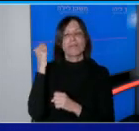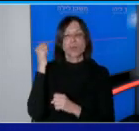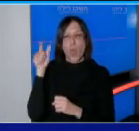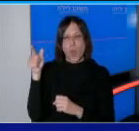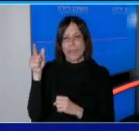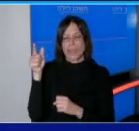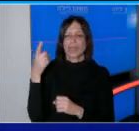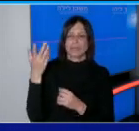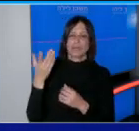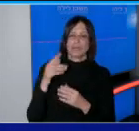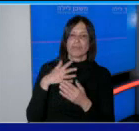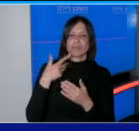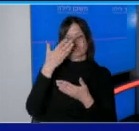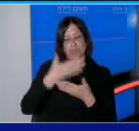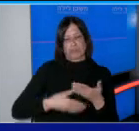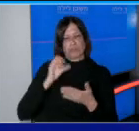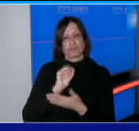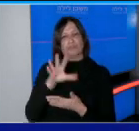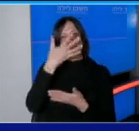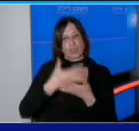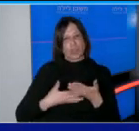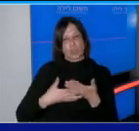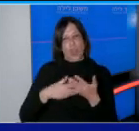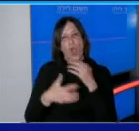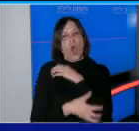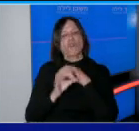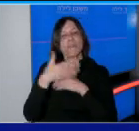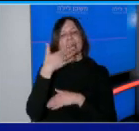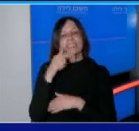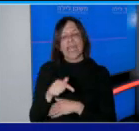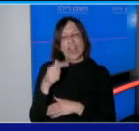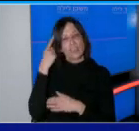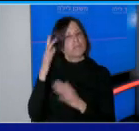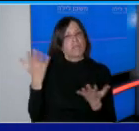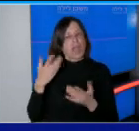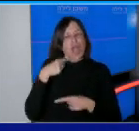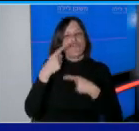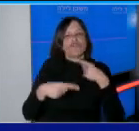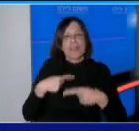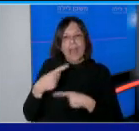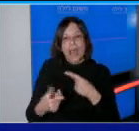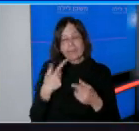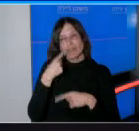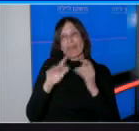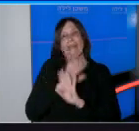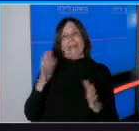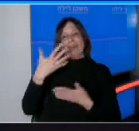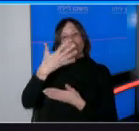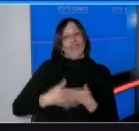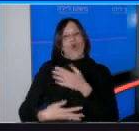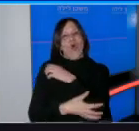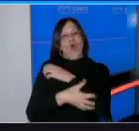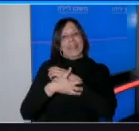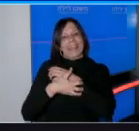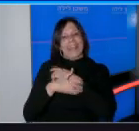מוציא את דוח העוני של מדינת ישראל. נחשי מה קרה השנה? מה קרה השנה? השנה אין דוח עוני. אז עכשיו